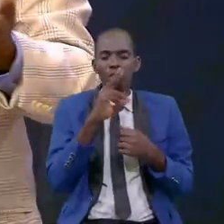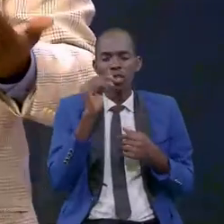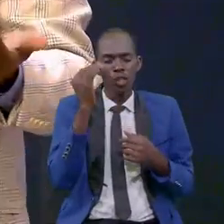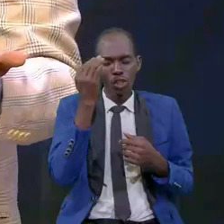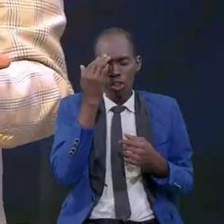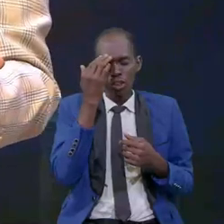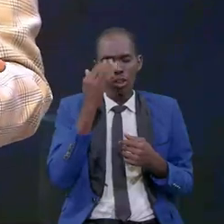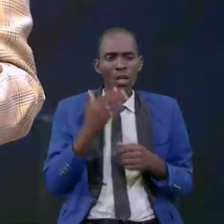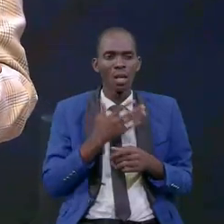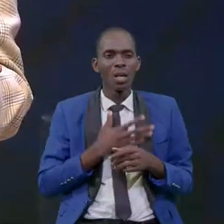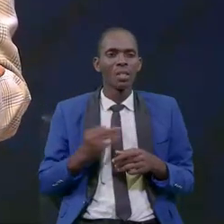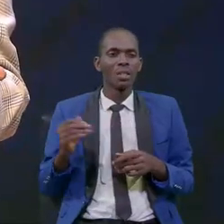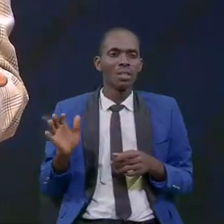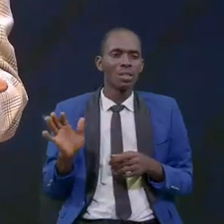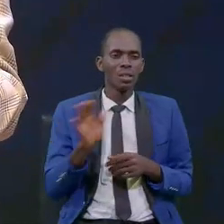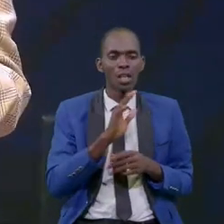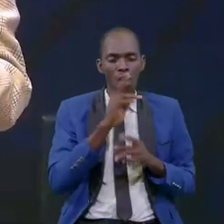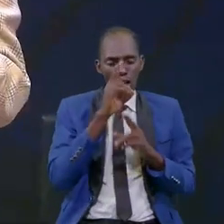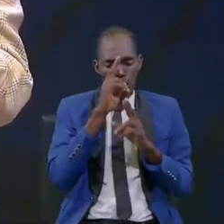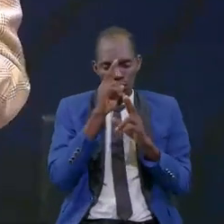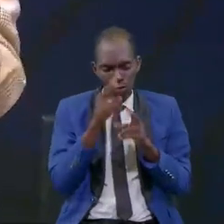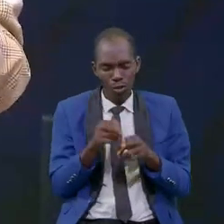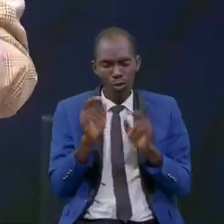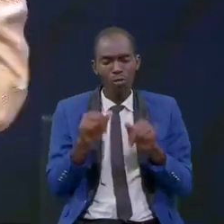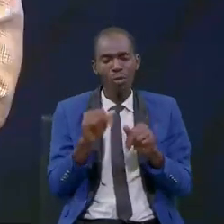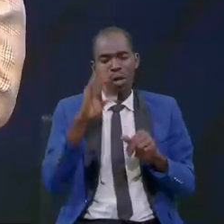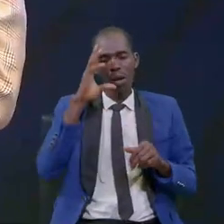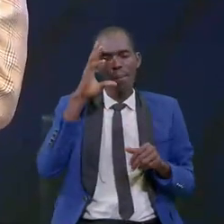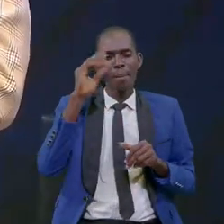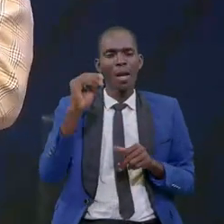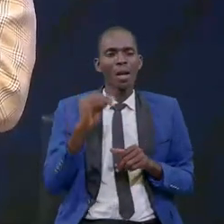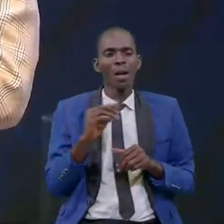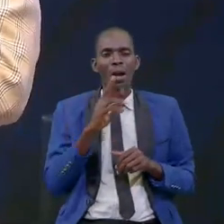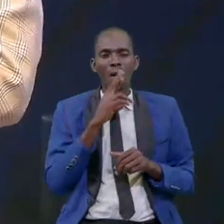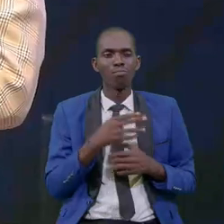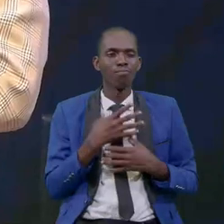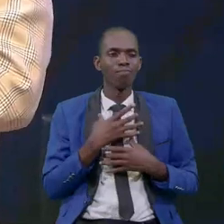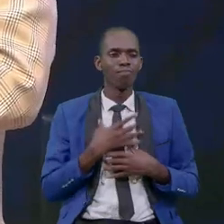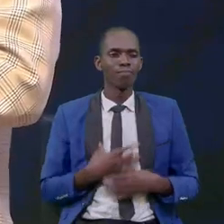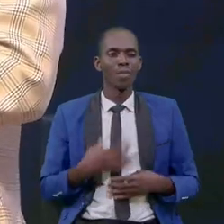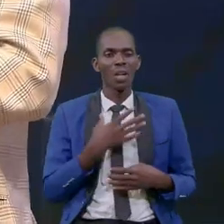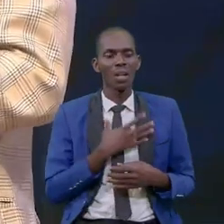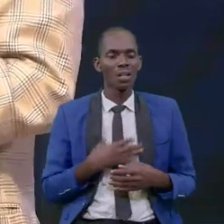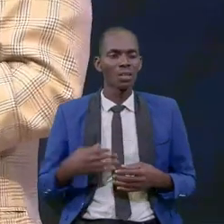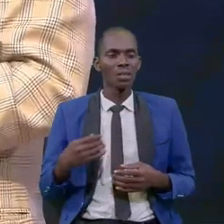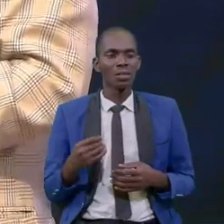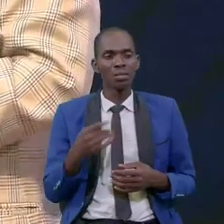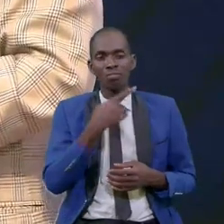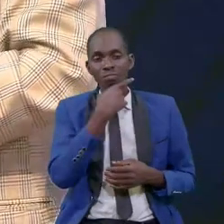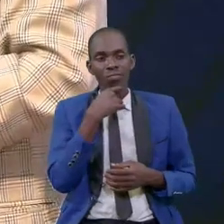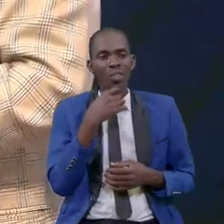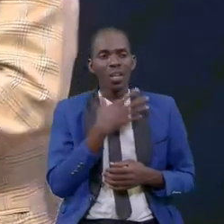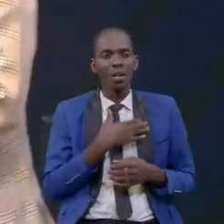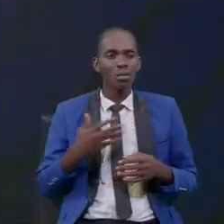noblesse mourra de faim, et sa multitude sera desséchée par la